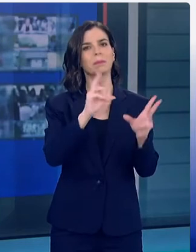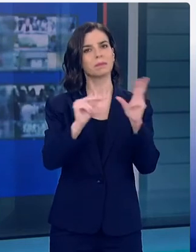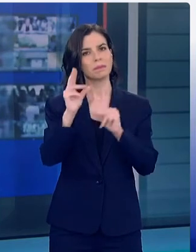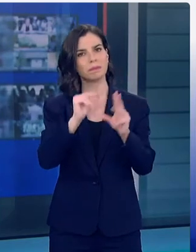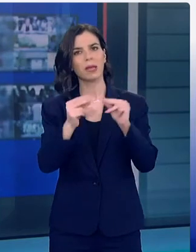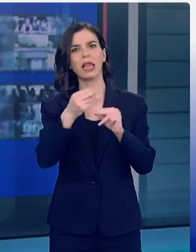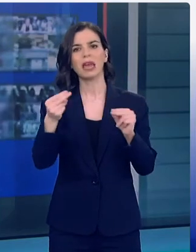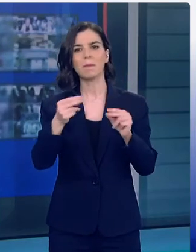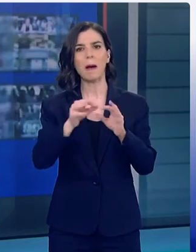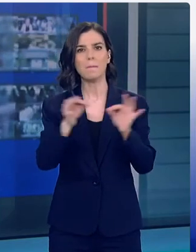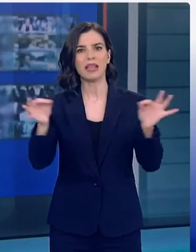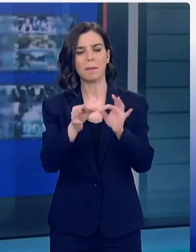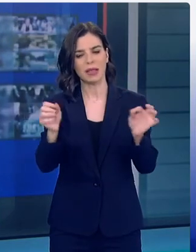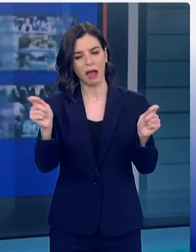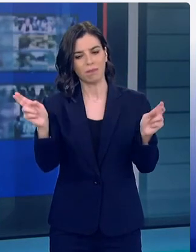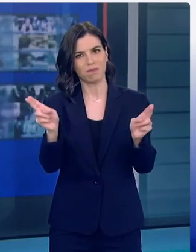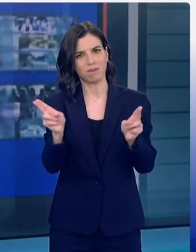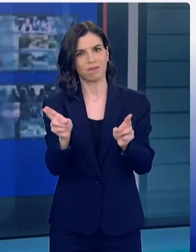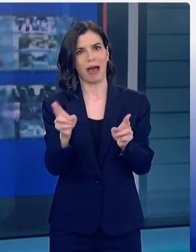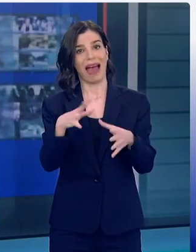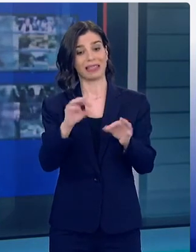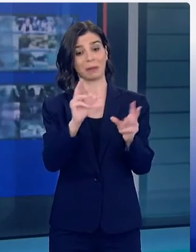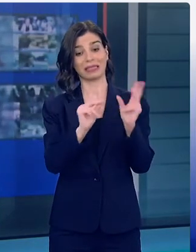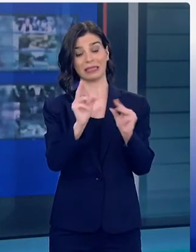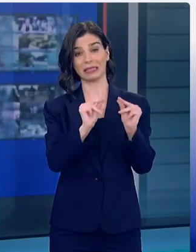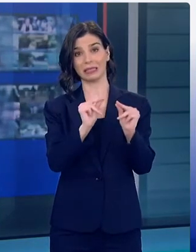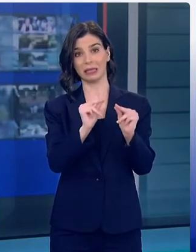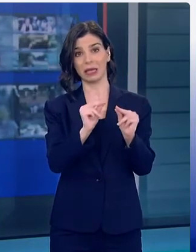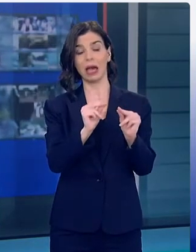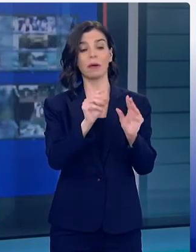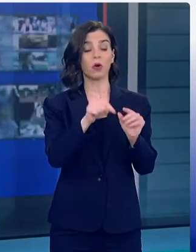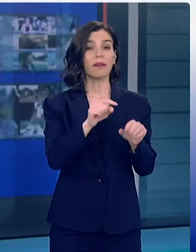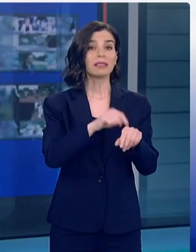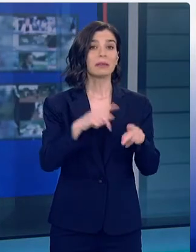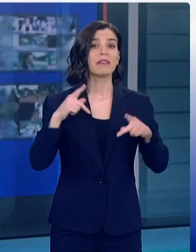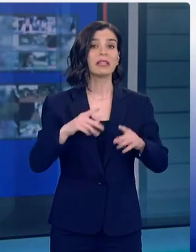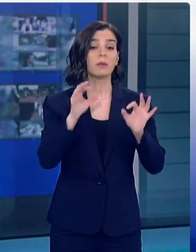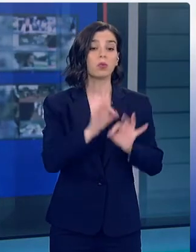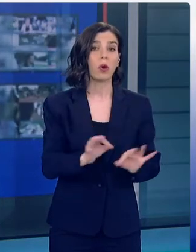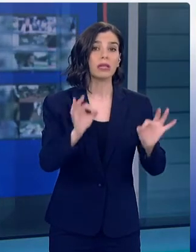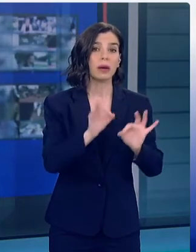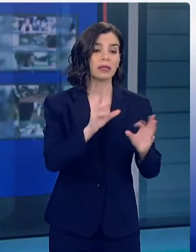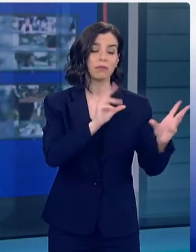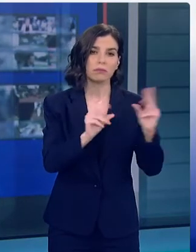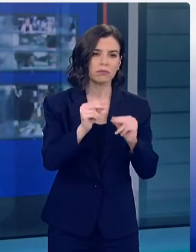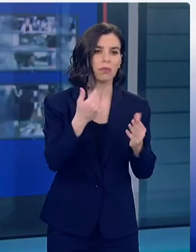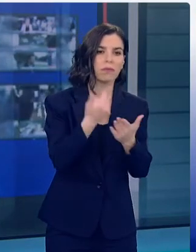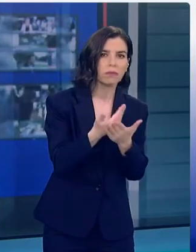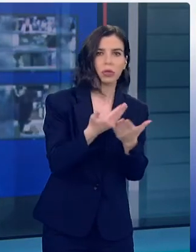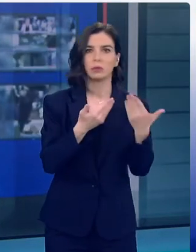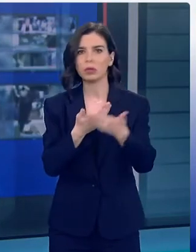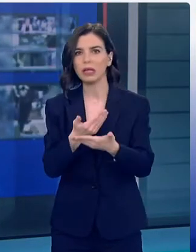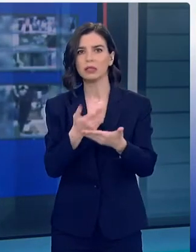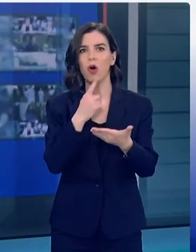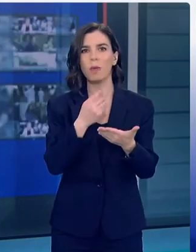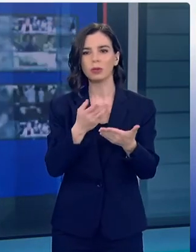σχετικά με τη σταδιακή άρση των μέτρων. Η κυβέρνηση προετοιμάζεται με σχέδιο και μέθοδο, μελετώντας όλα τα δεδομένα, όπως έκανε και με την υποβολή